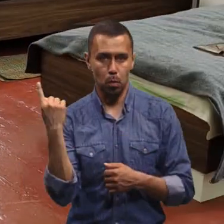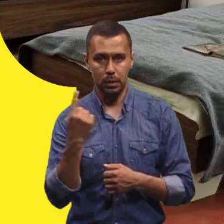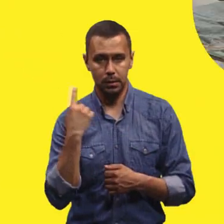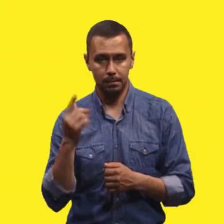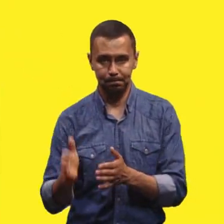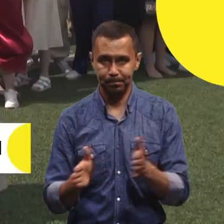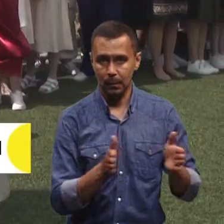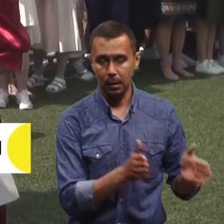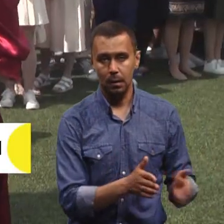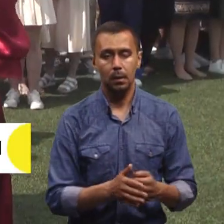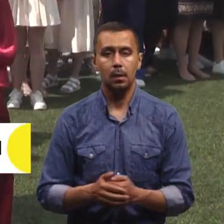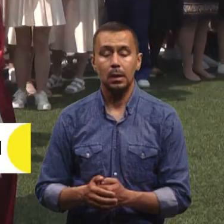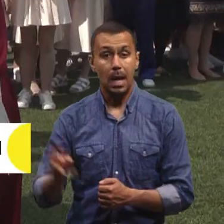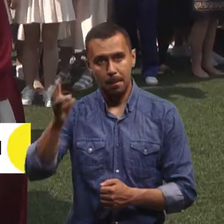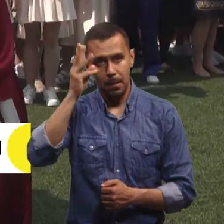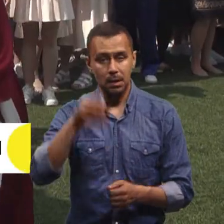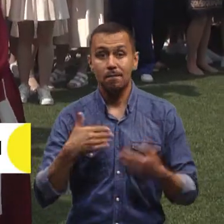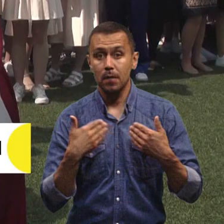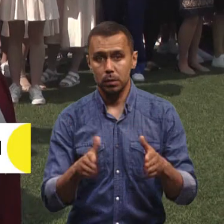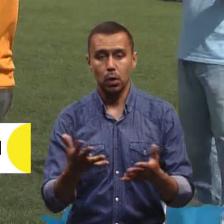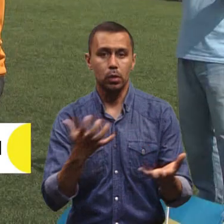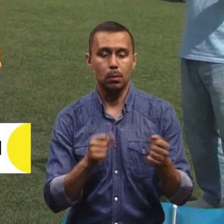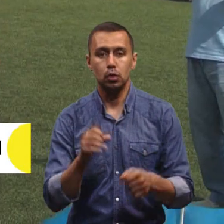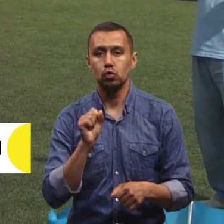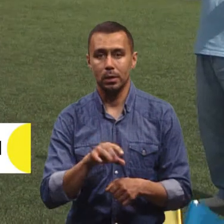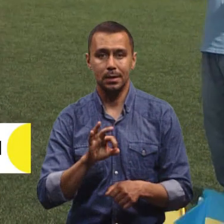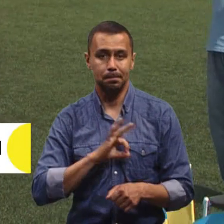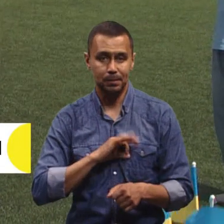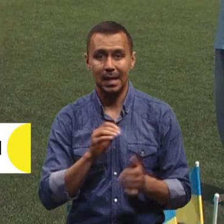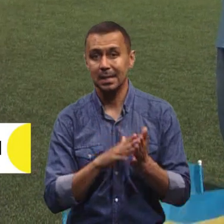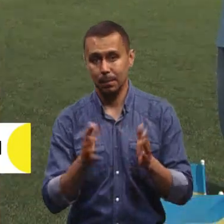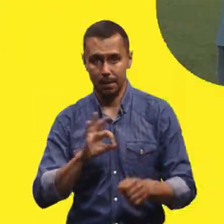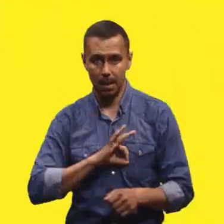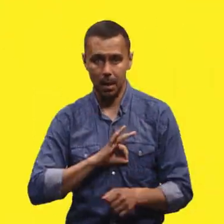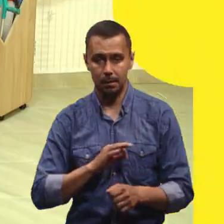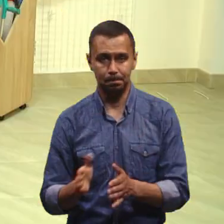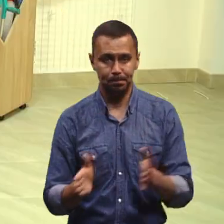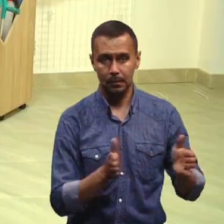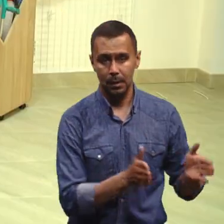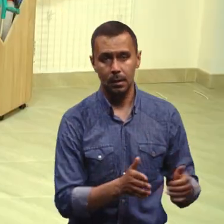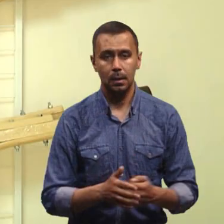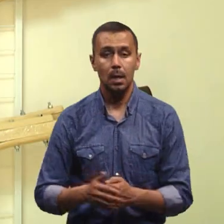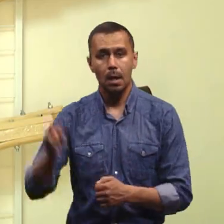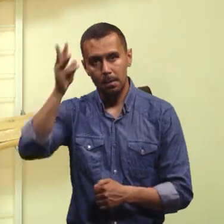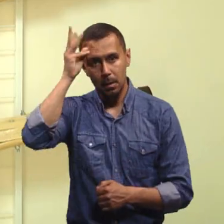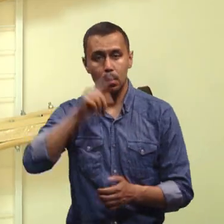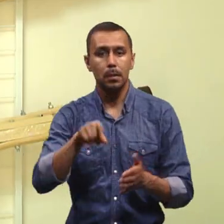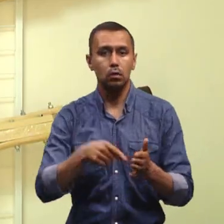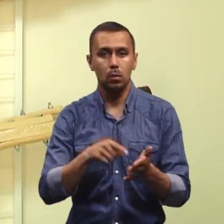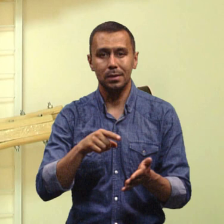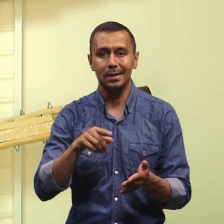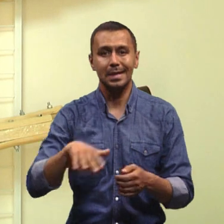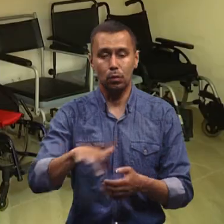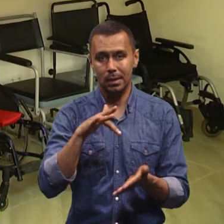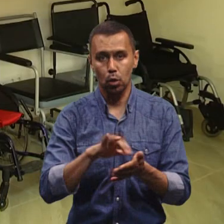області. Хмельницькі випускники отримали золоті та срібні медалі. У Хмельницькому міському